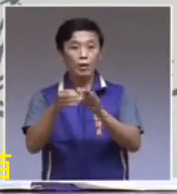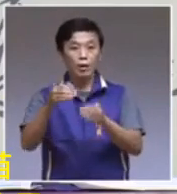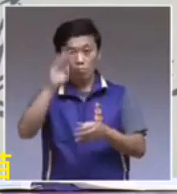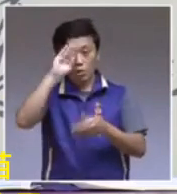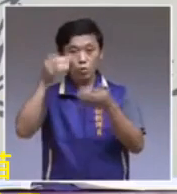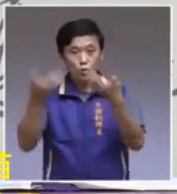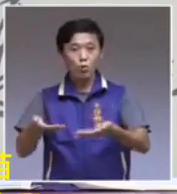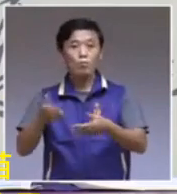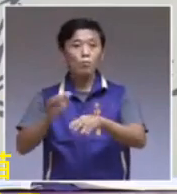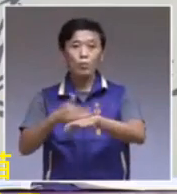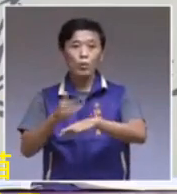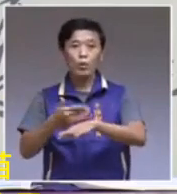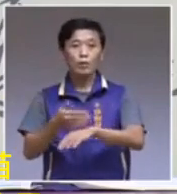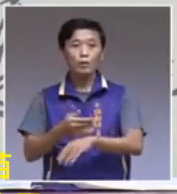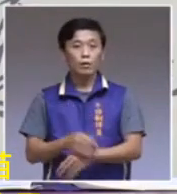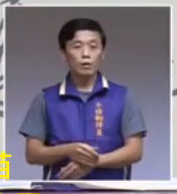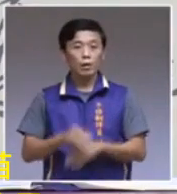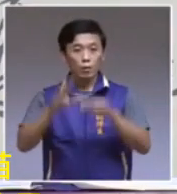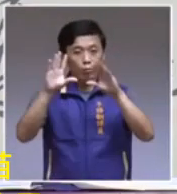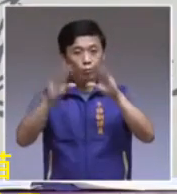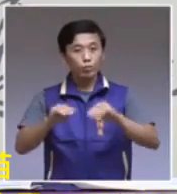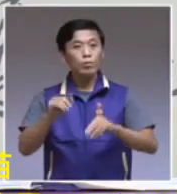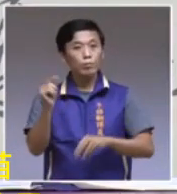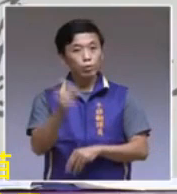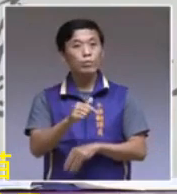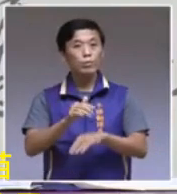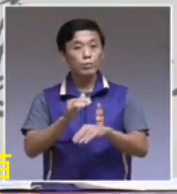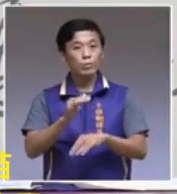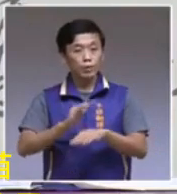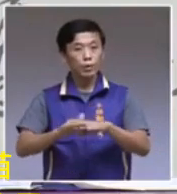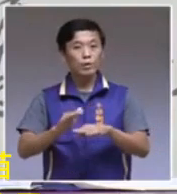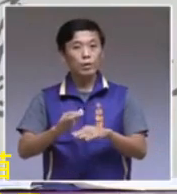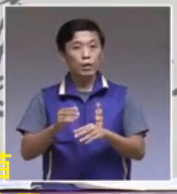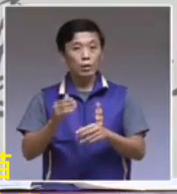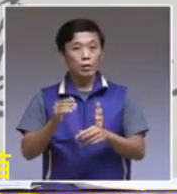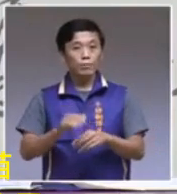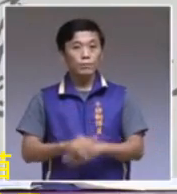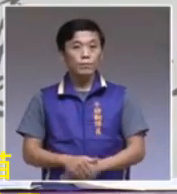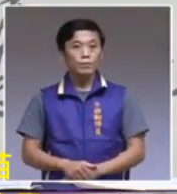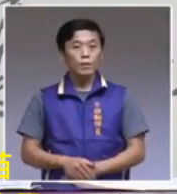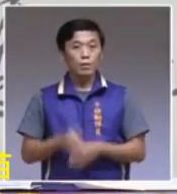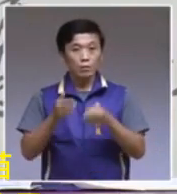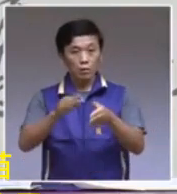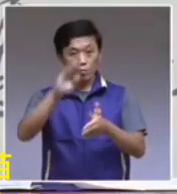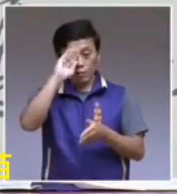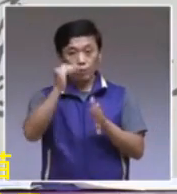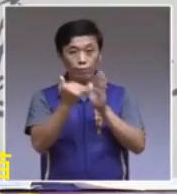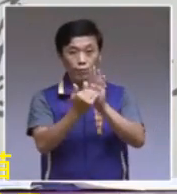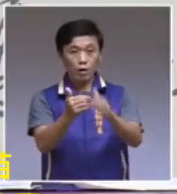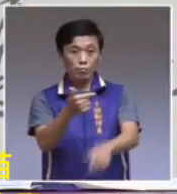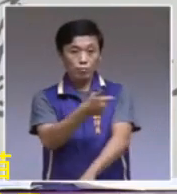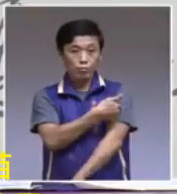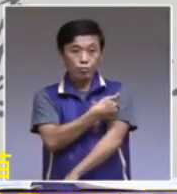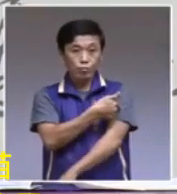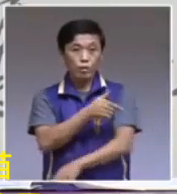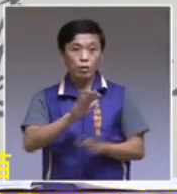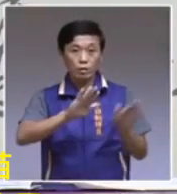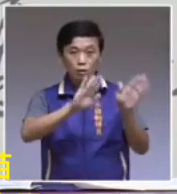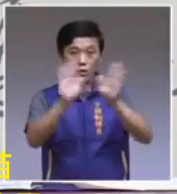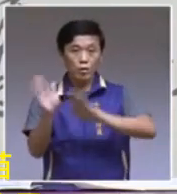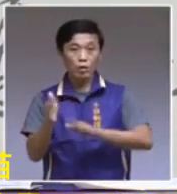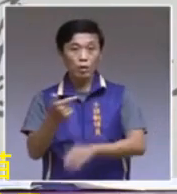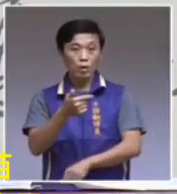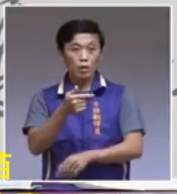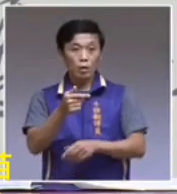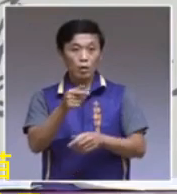下鼻水，啊，就好去啊，吼，啊，也未有一些死亡的风险。所以在疫苗的这个理念上，打哪一